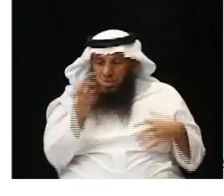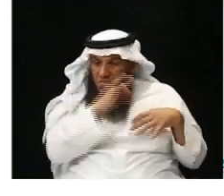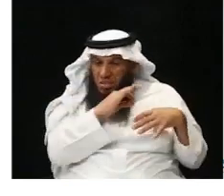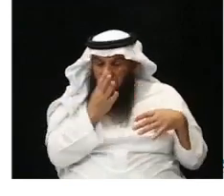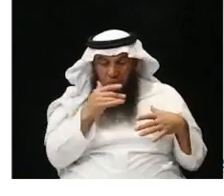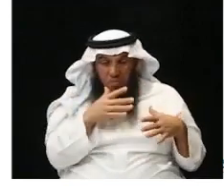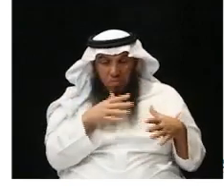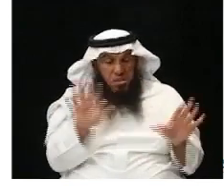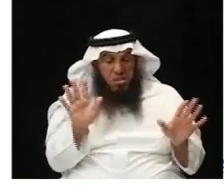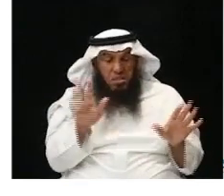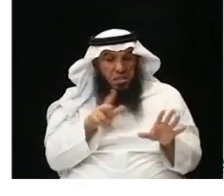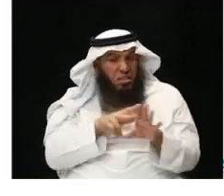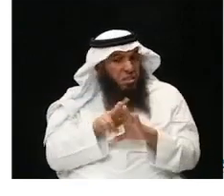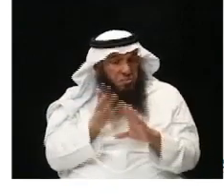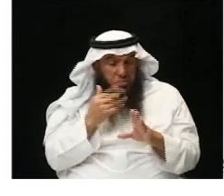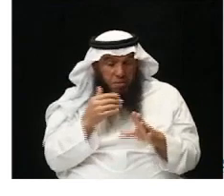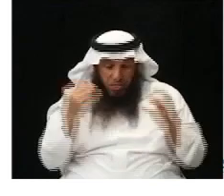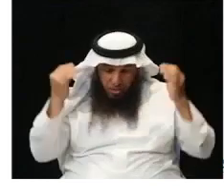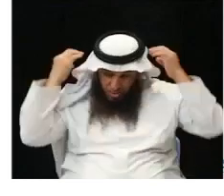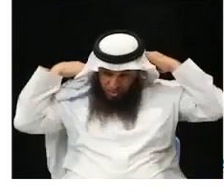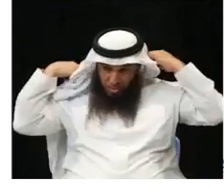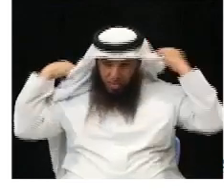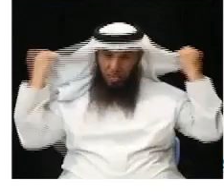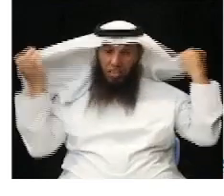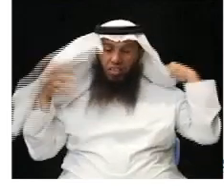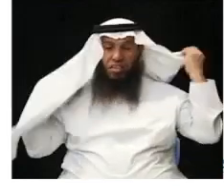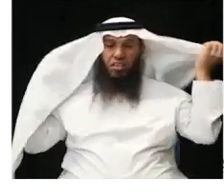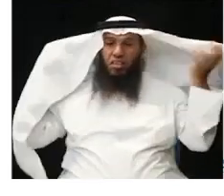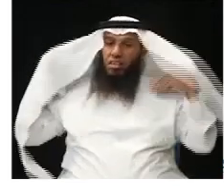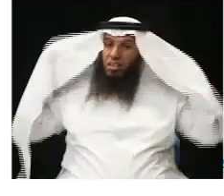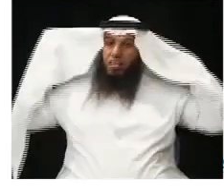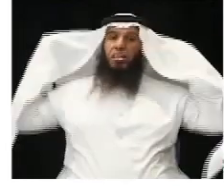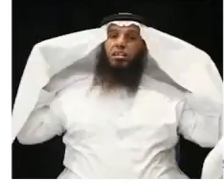ولا يضر. ثم قال: إن الله